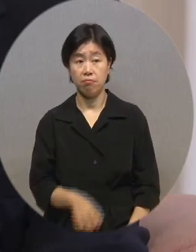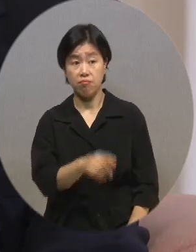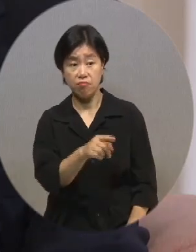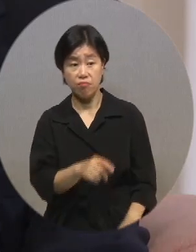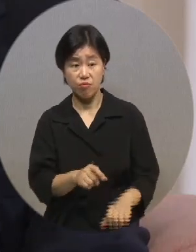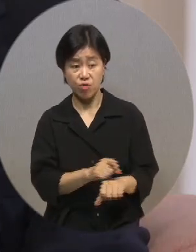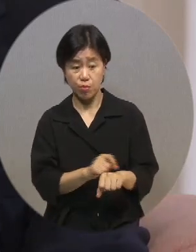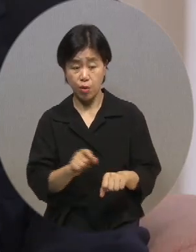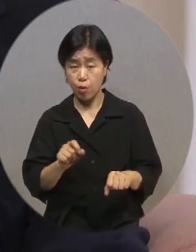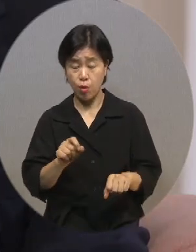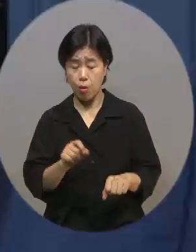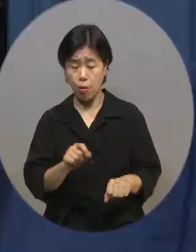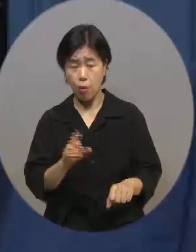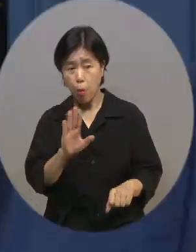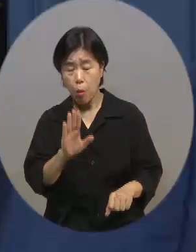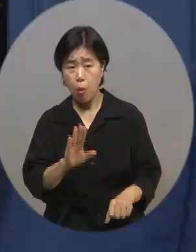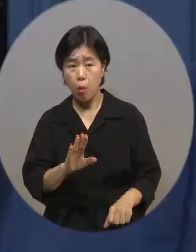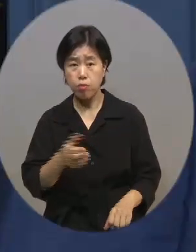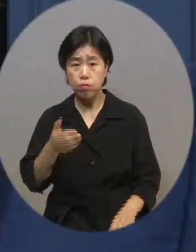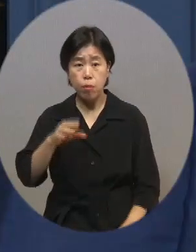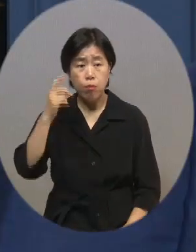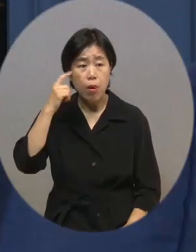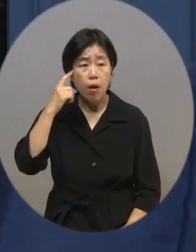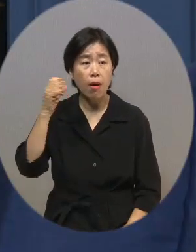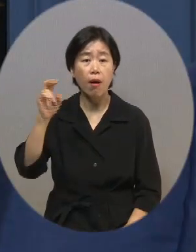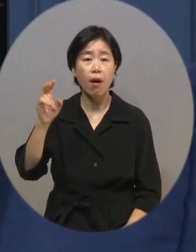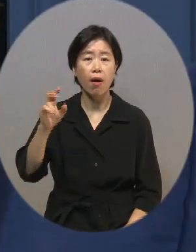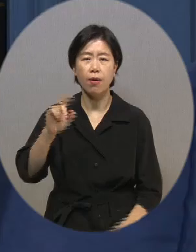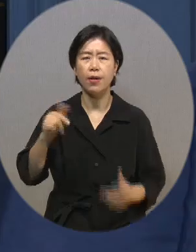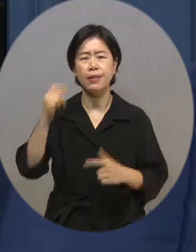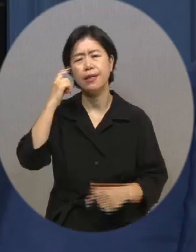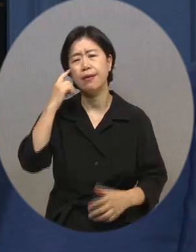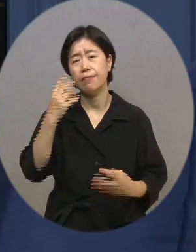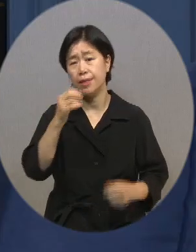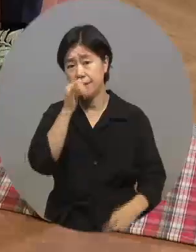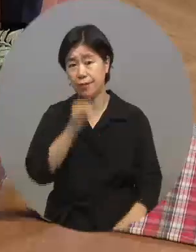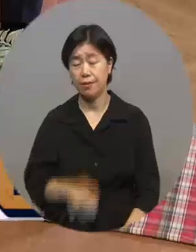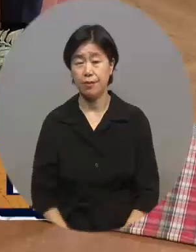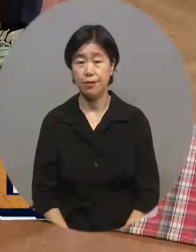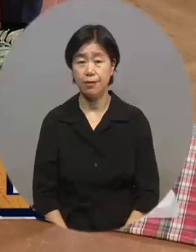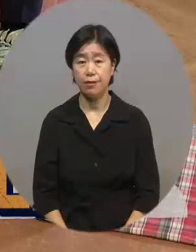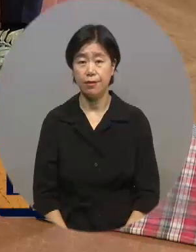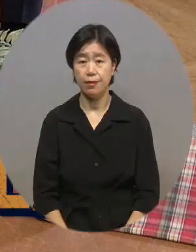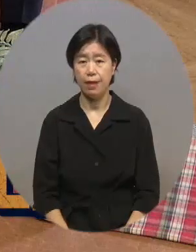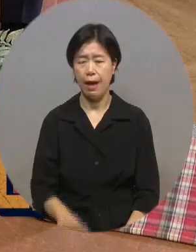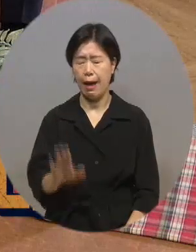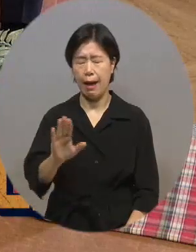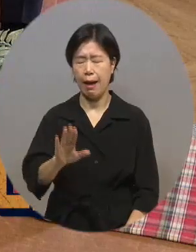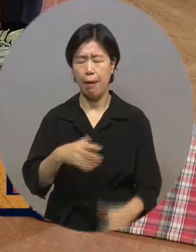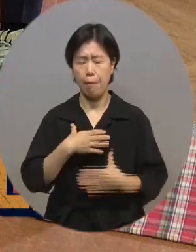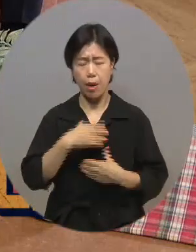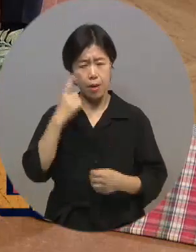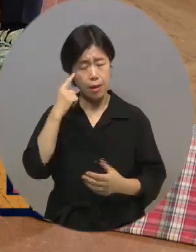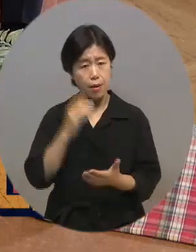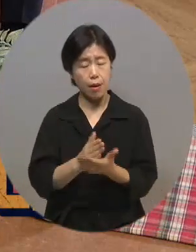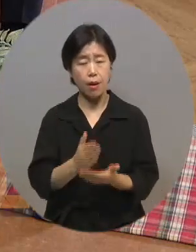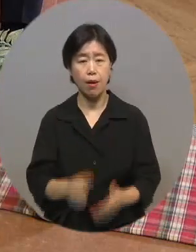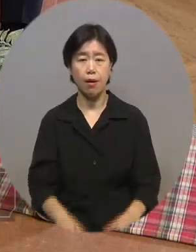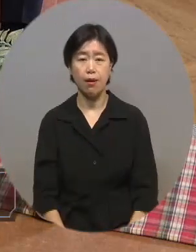왜 이렇게 난리를 피느냐 맞아요. 이렇게 생각할 수가 있거든요. 네. 그거는 굉장히 아니란 생각입니다.